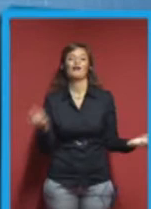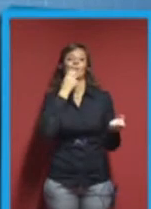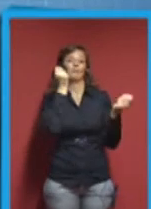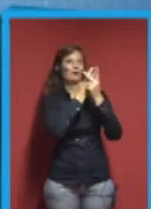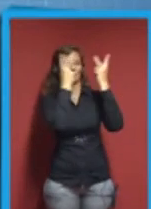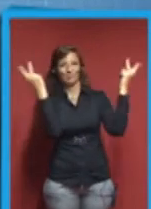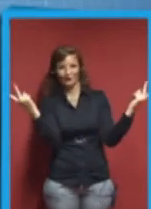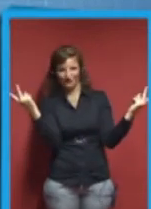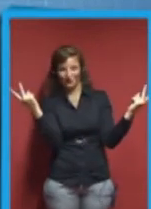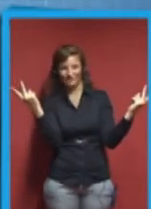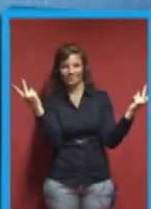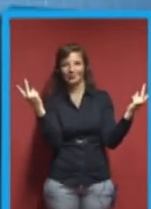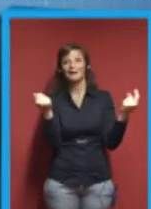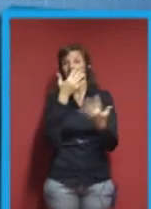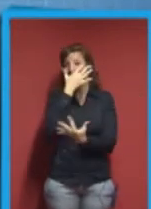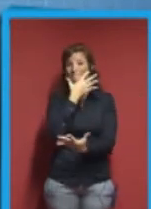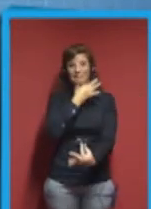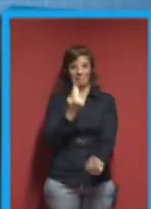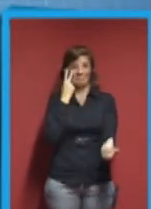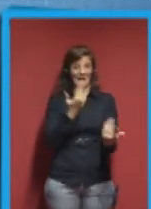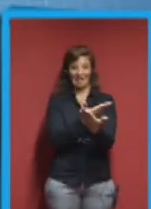Buongiorno, che bello vedervi.